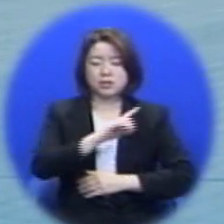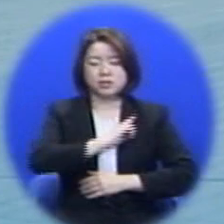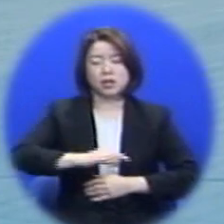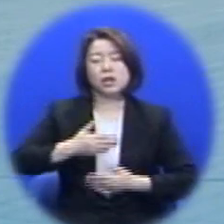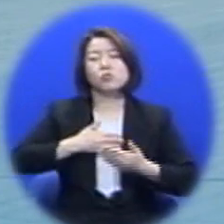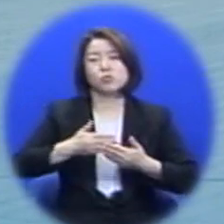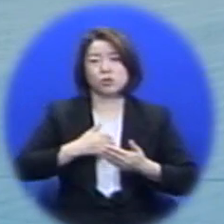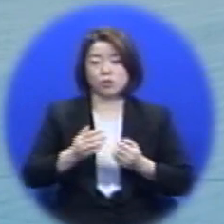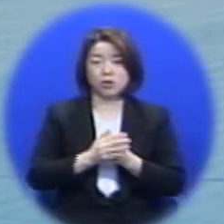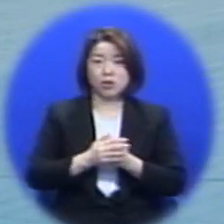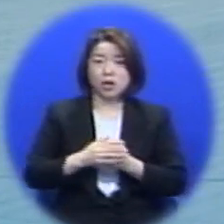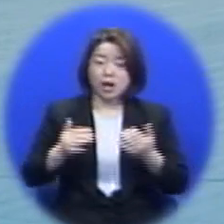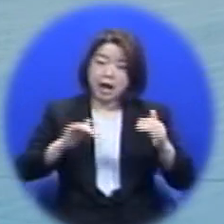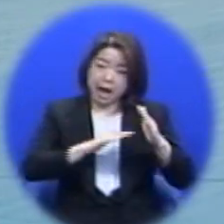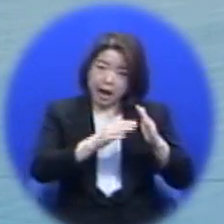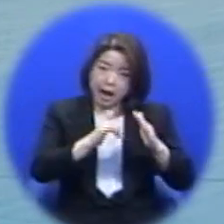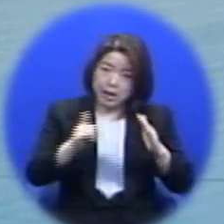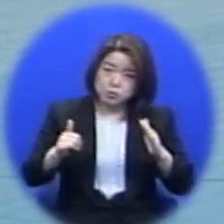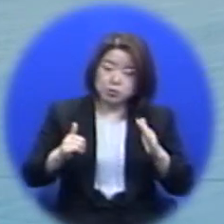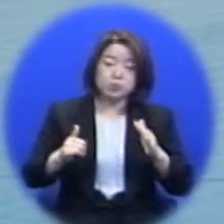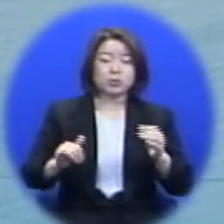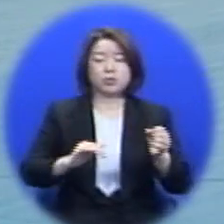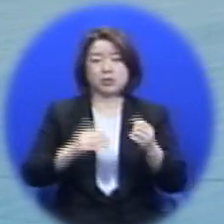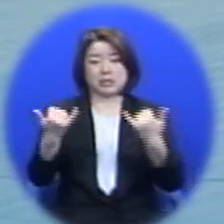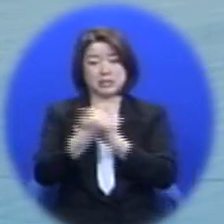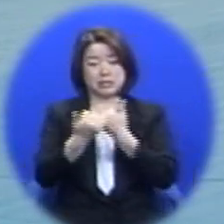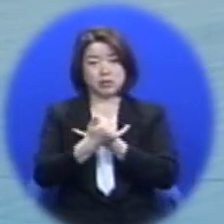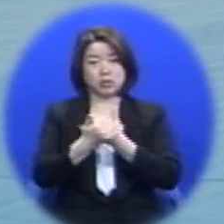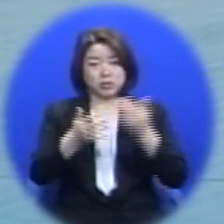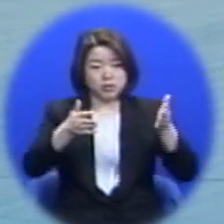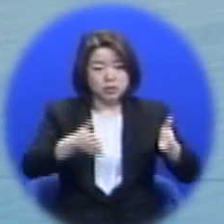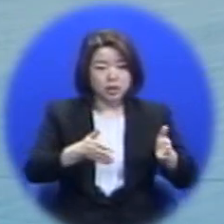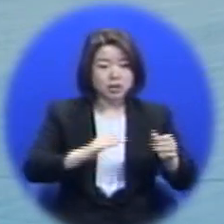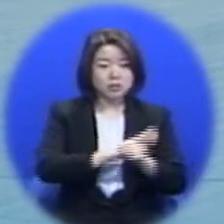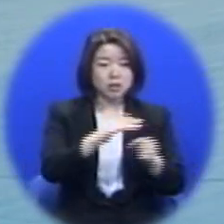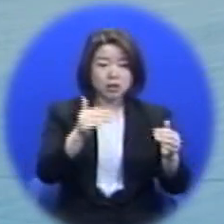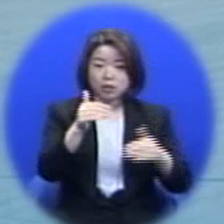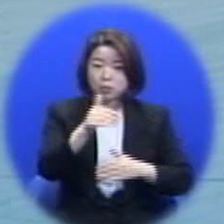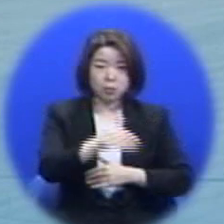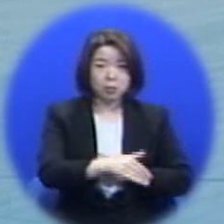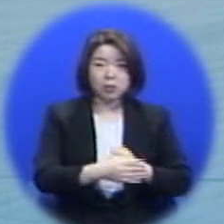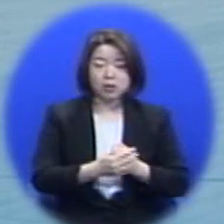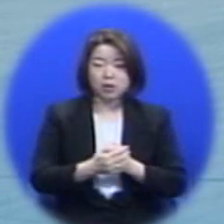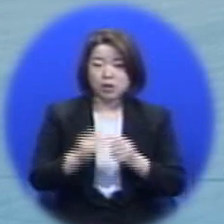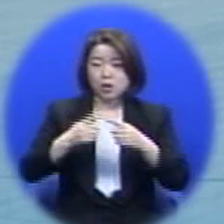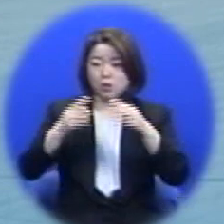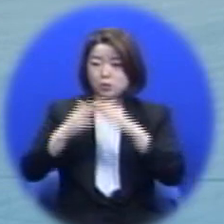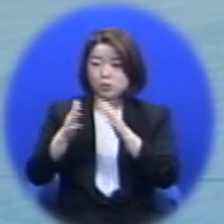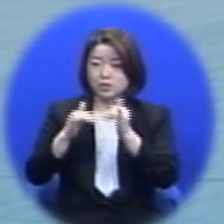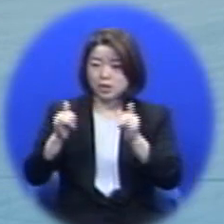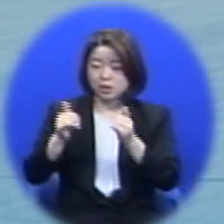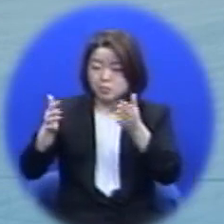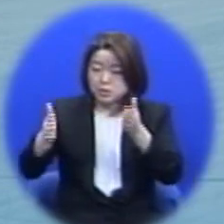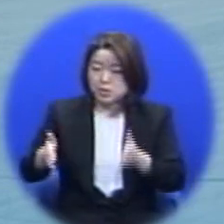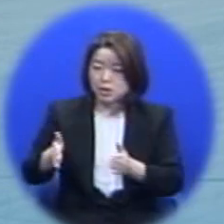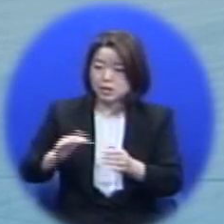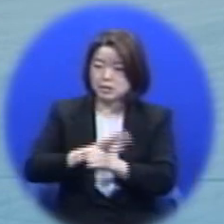우리 가족들, 친척들 사이에 사랑이 식어지는, 교인들의 모임 속에 사랑이 식어지는 게 가장 두려운